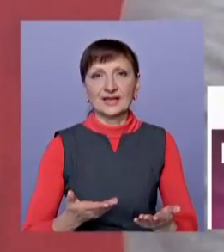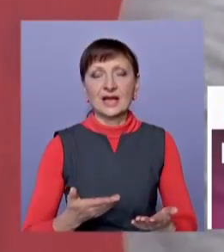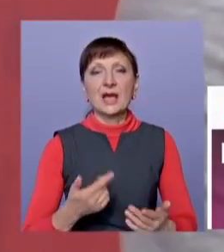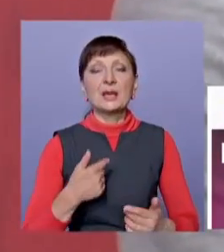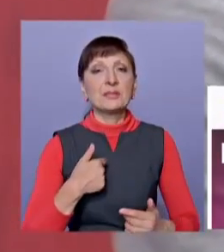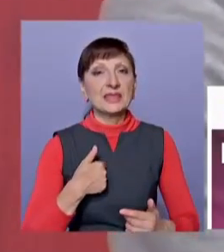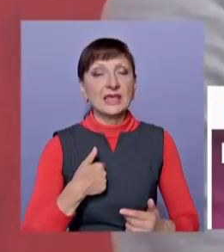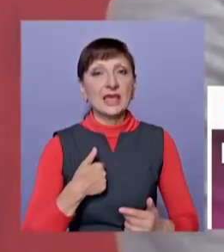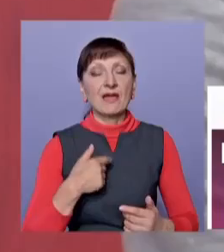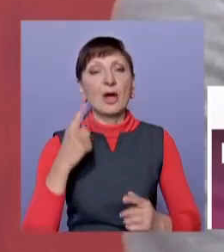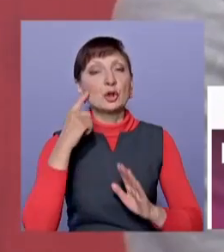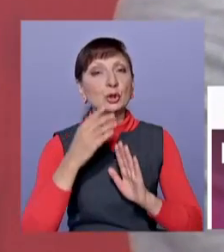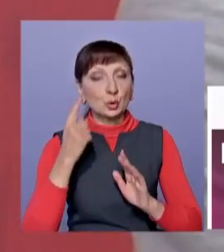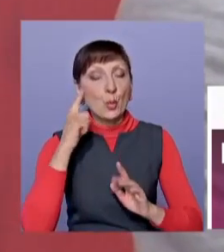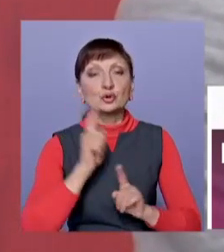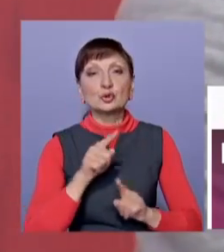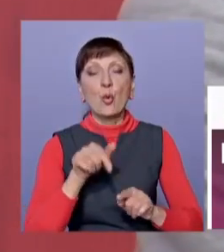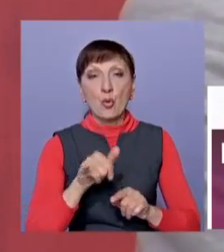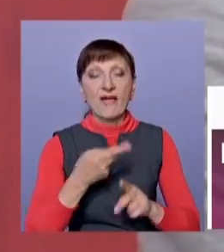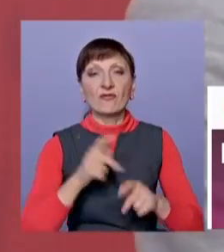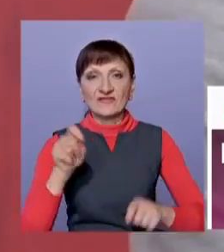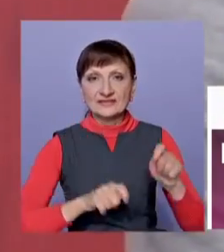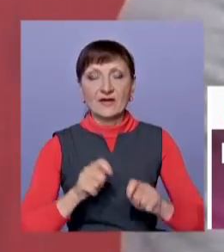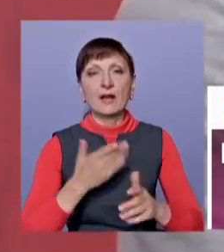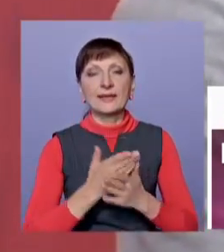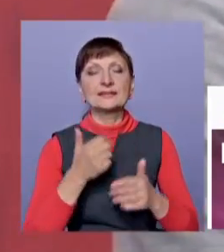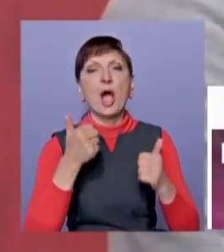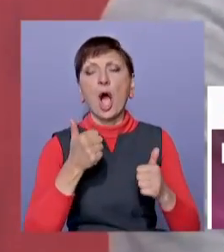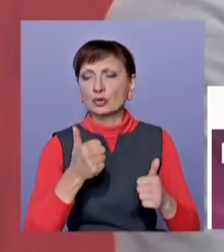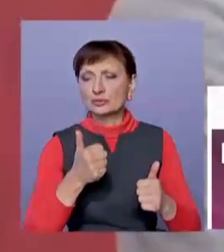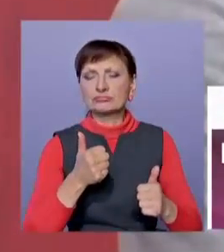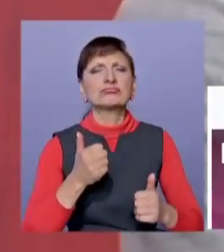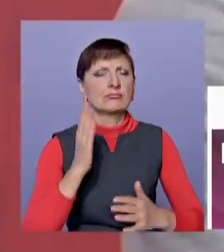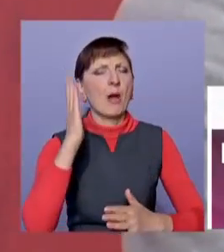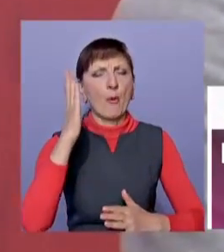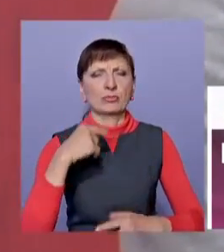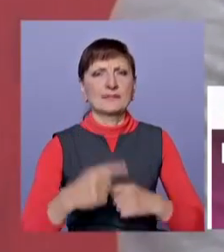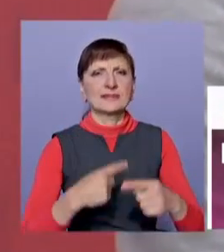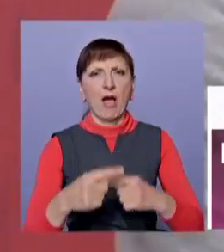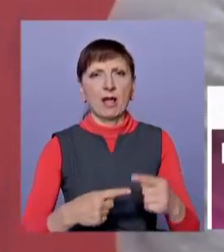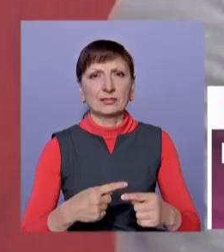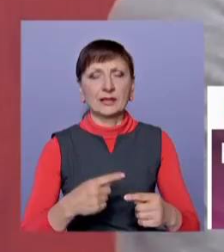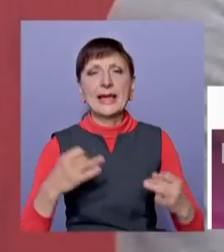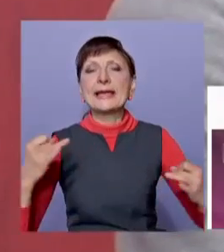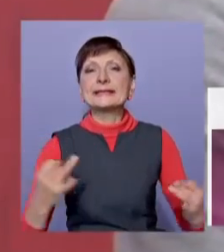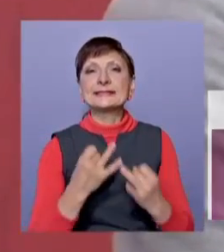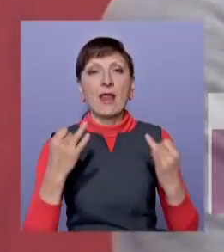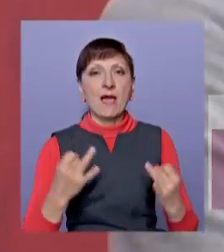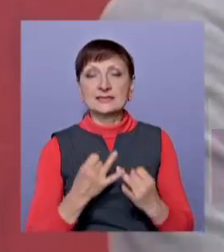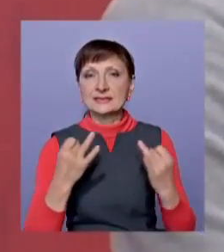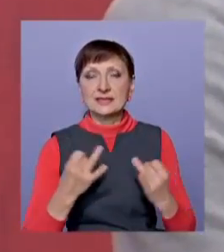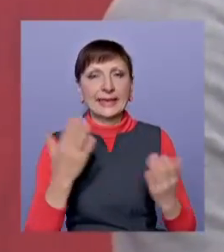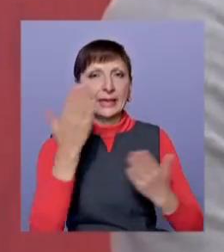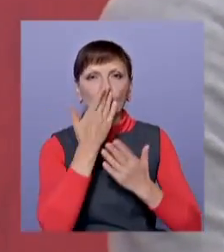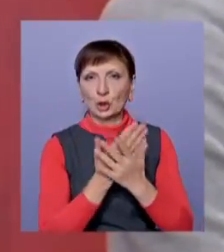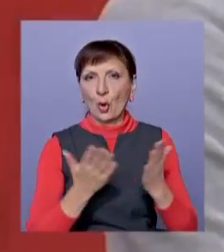Мне кажется, что у него есть хороший потенциал, интересные